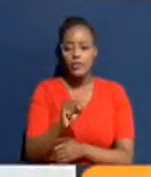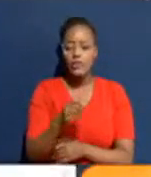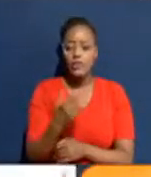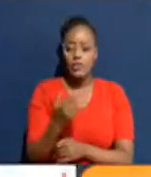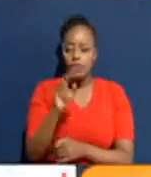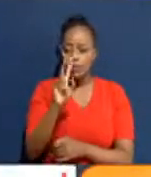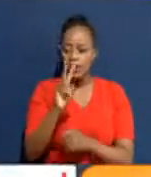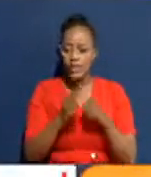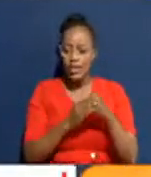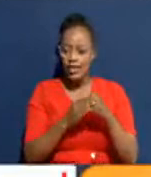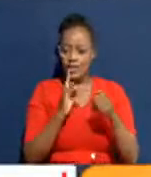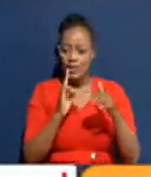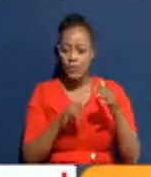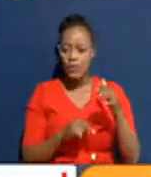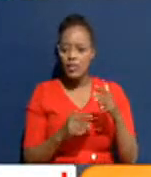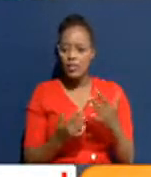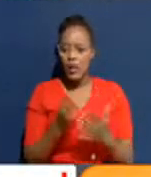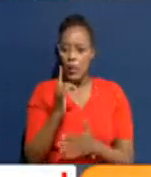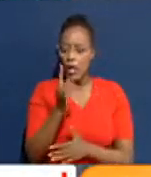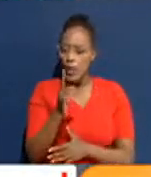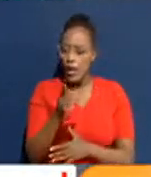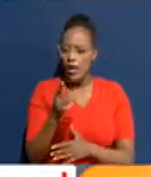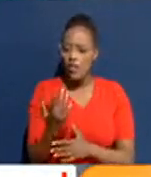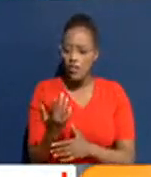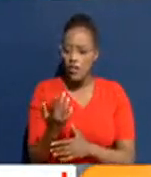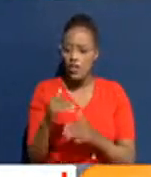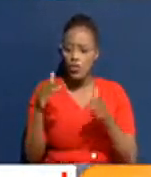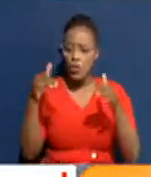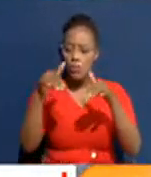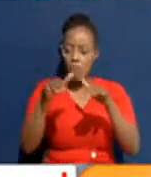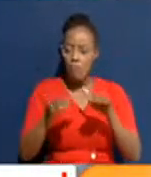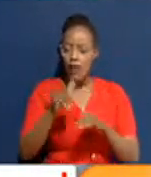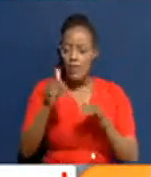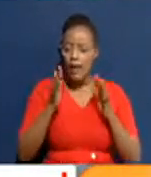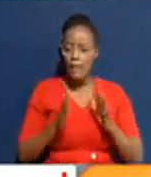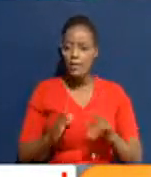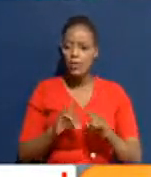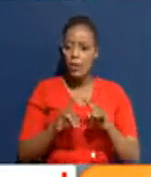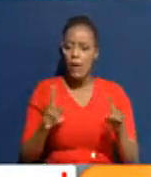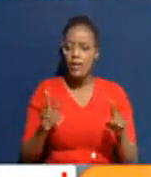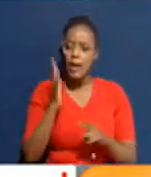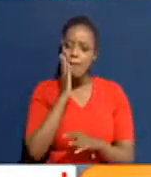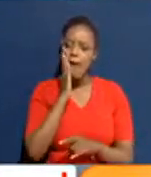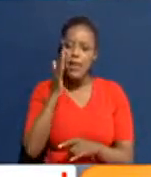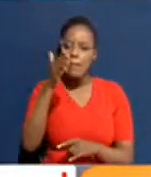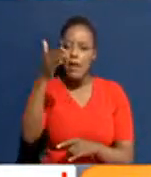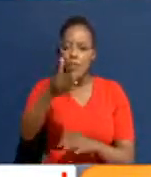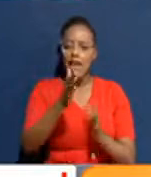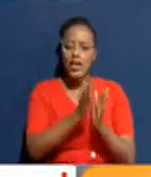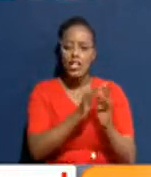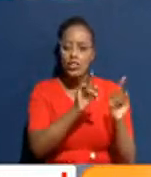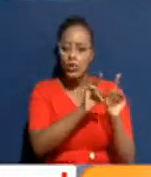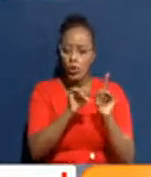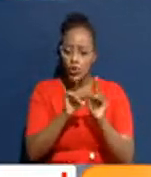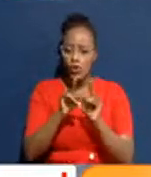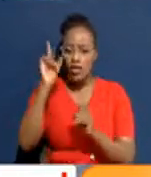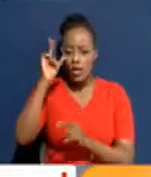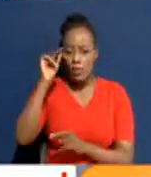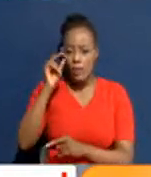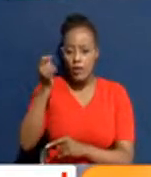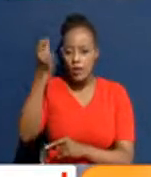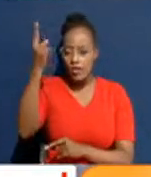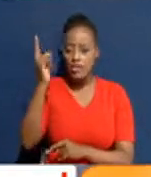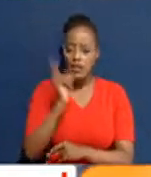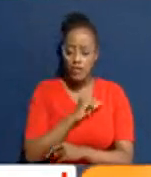hii. Na wewe, nasika mtoto ya mwenyewe na mama yako, mama yake yako, na ndugu yake pia kumbasa. Umeelewana